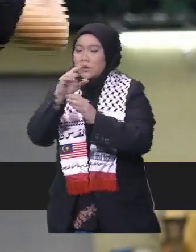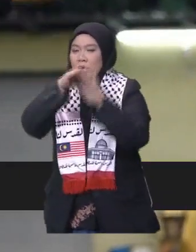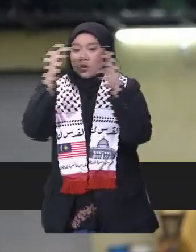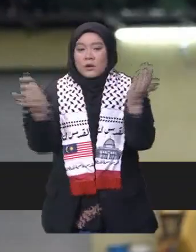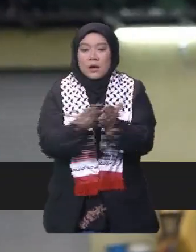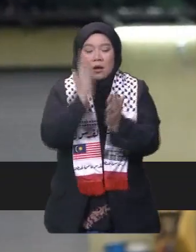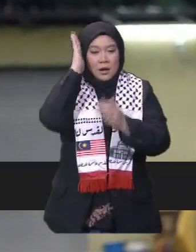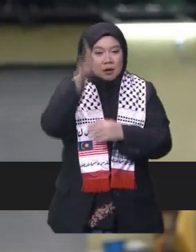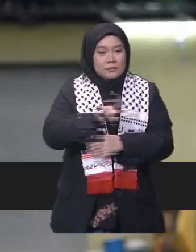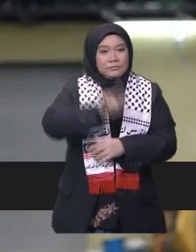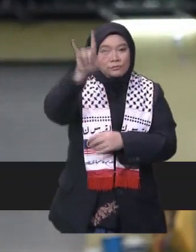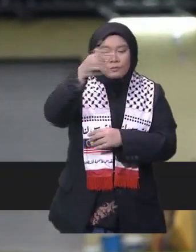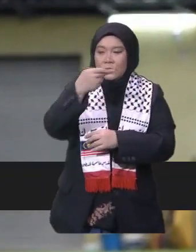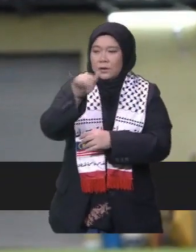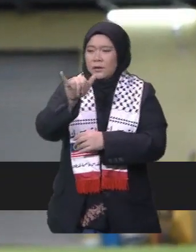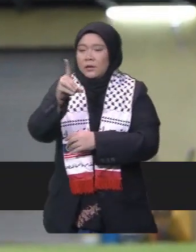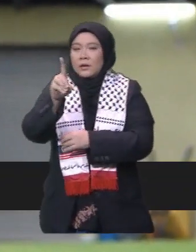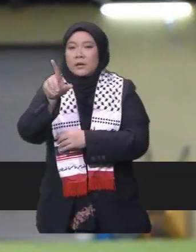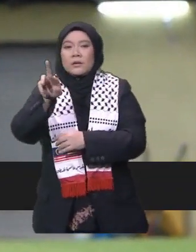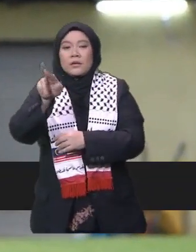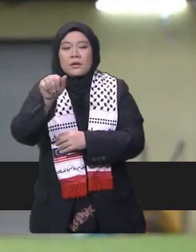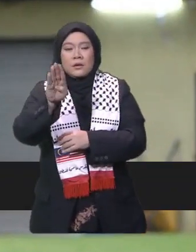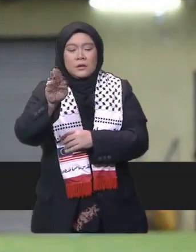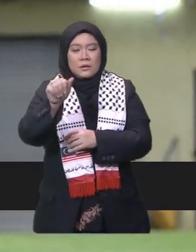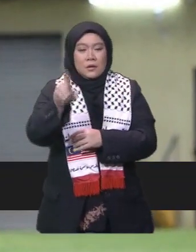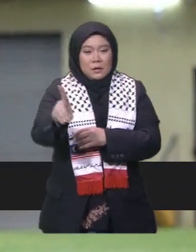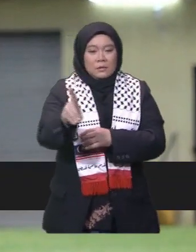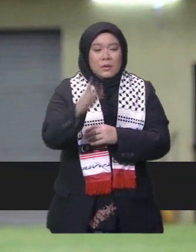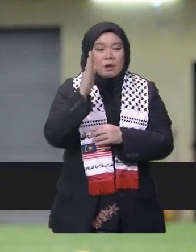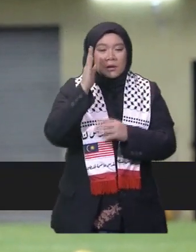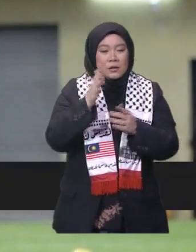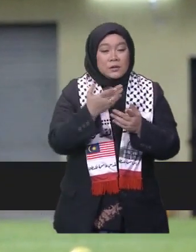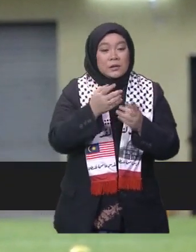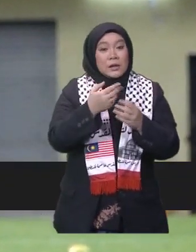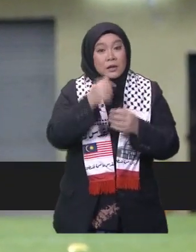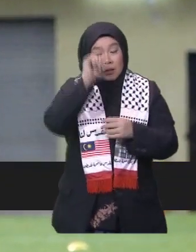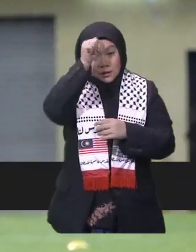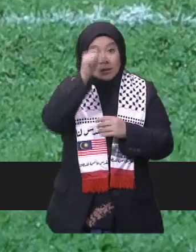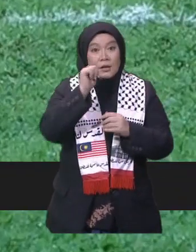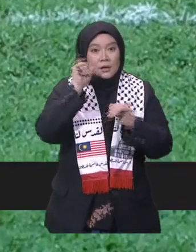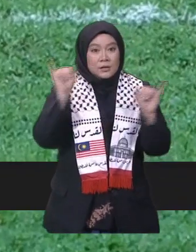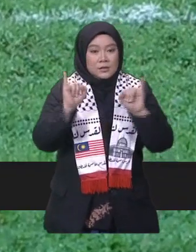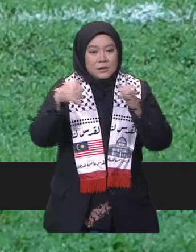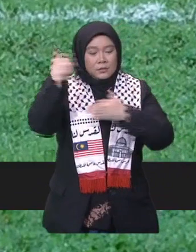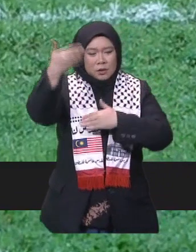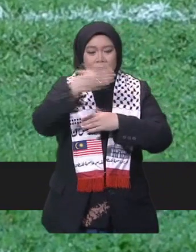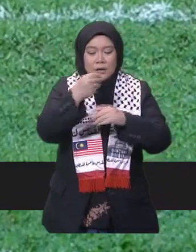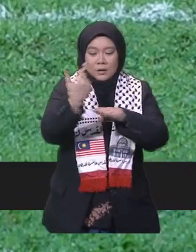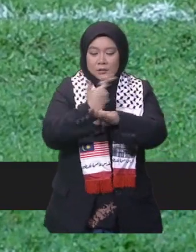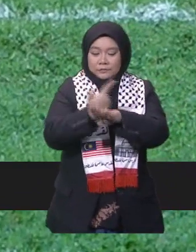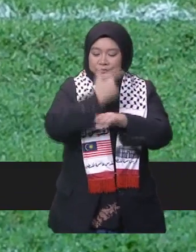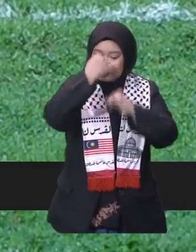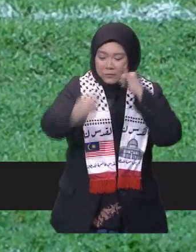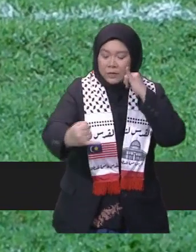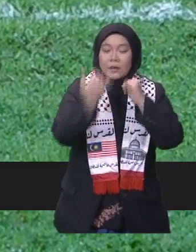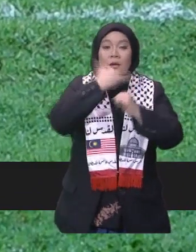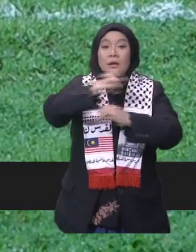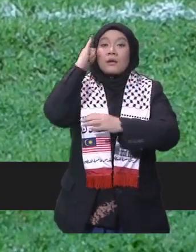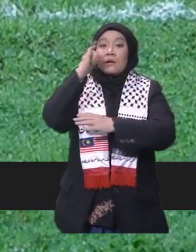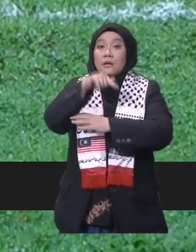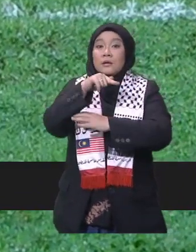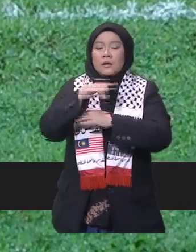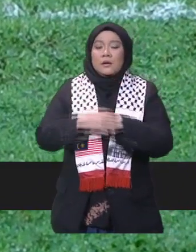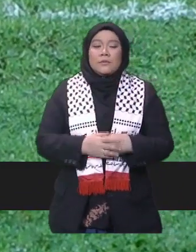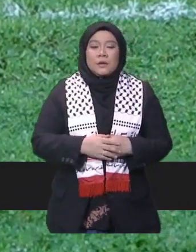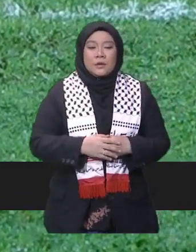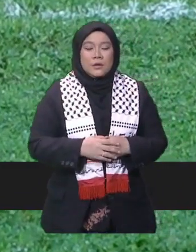berlepas ke Hyderabad untuk menentang pasukan ke-125 iaitu India Isnin depan. Pada sesi latihan akhir yang berlangsung semalam, jurulatih